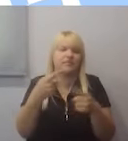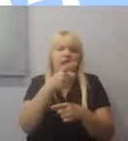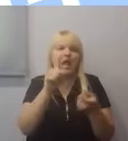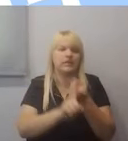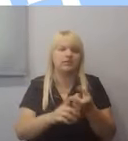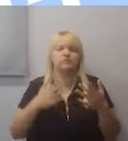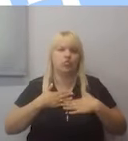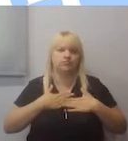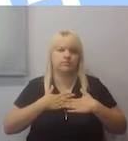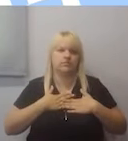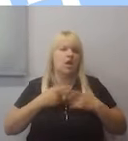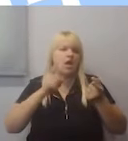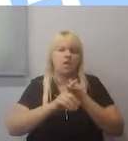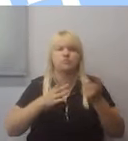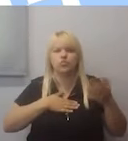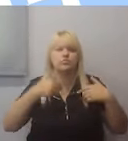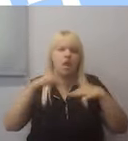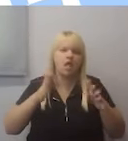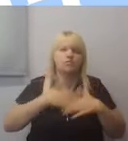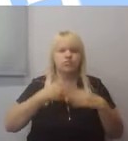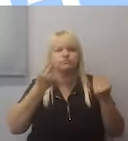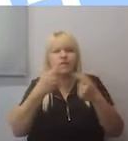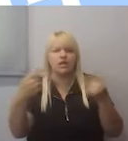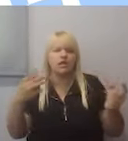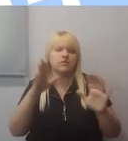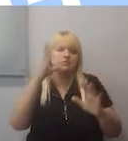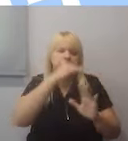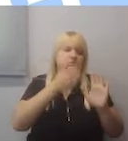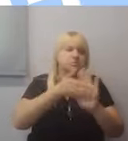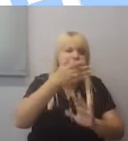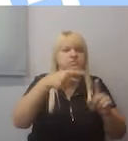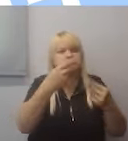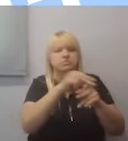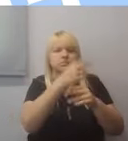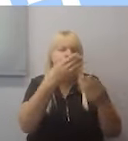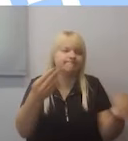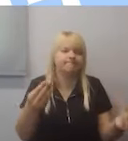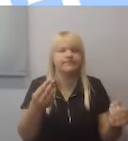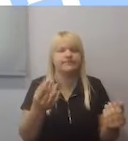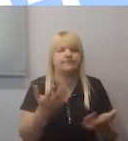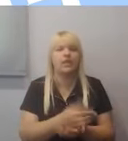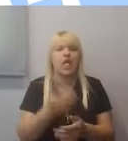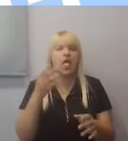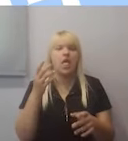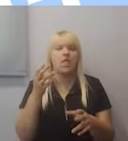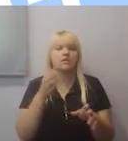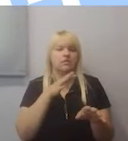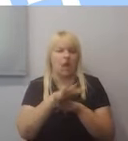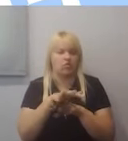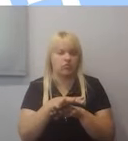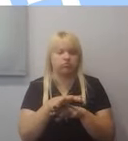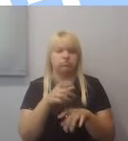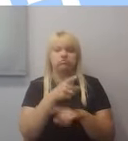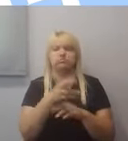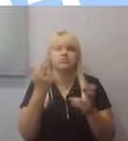lēmumi mūsu līdzekļi tā tālāk vai mēs to varam izdarīt un cik ilgā laikā terorisms jā viņš ir neprognozējams bet